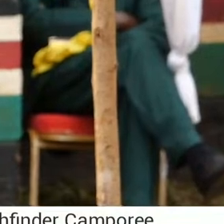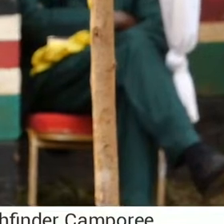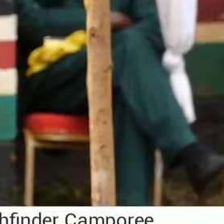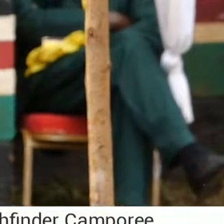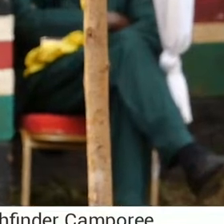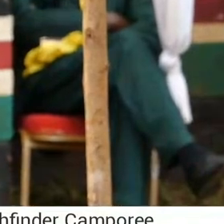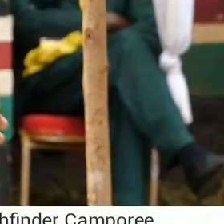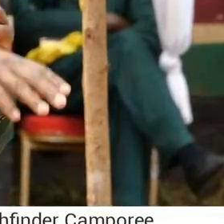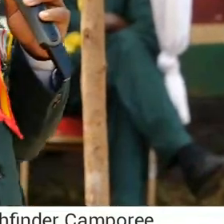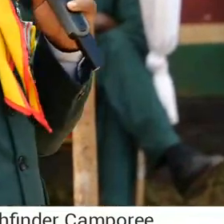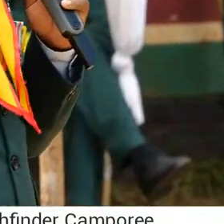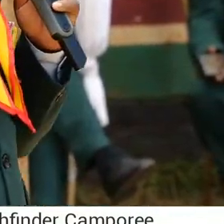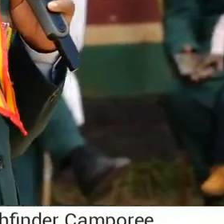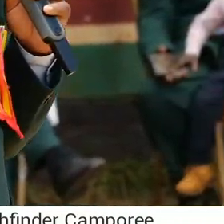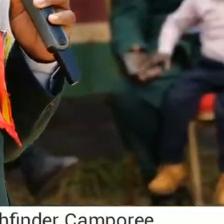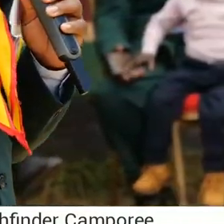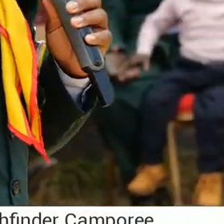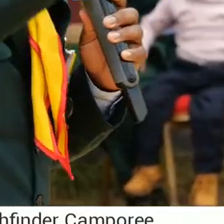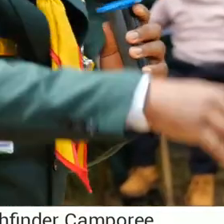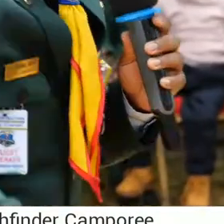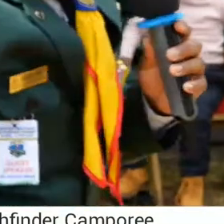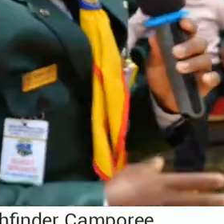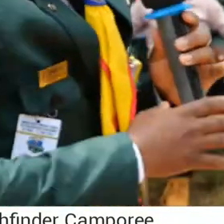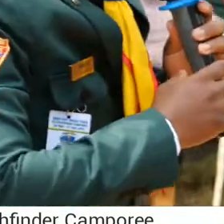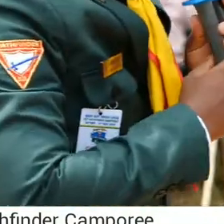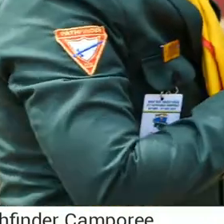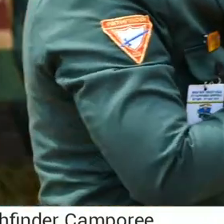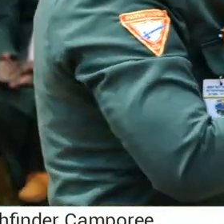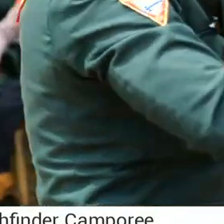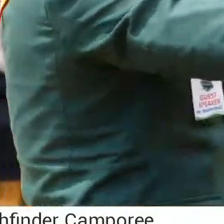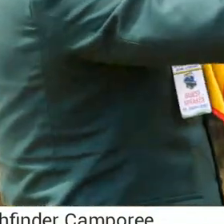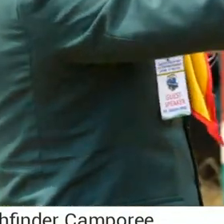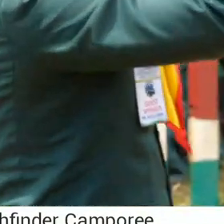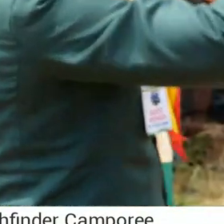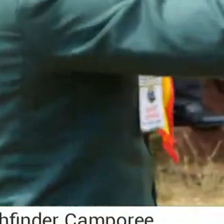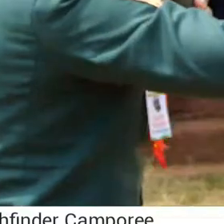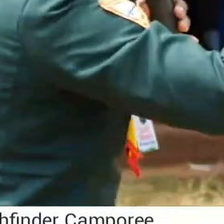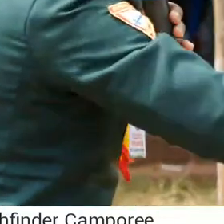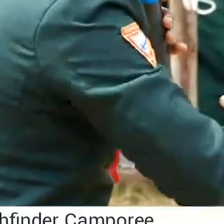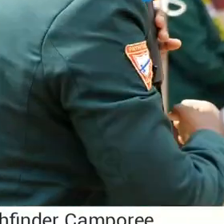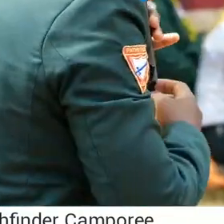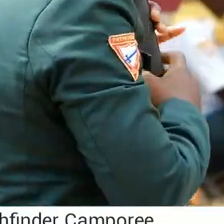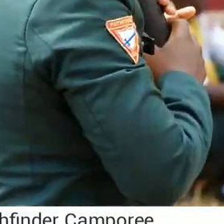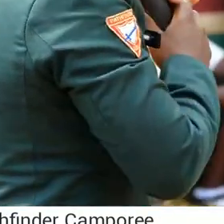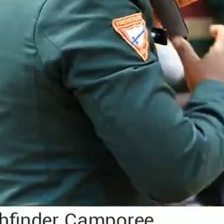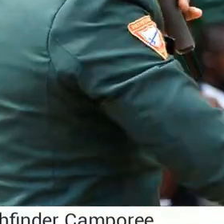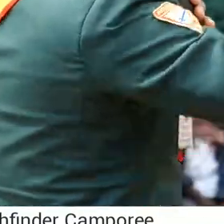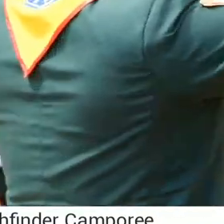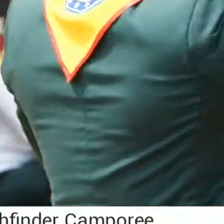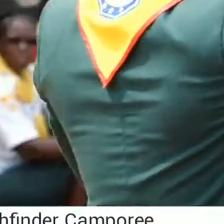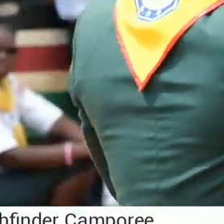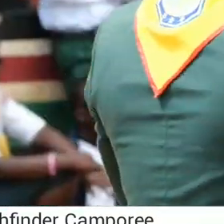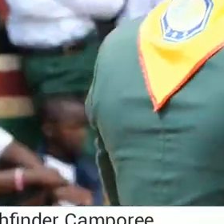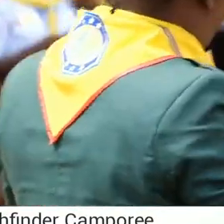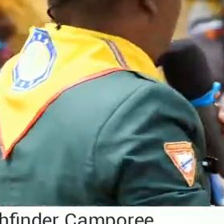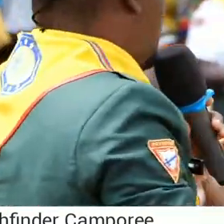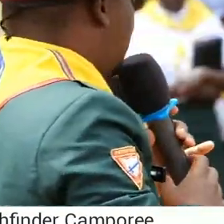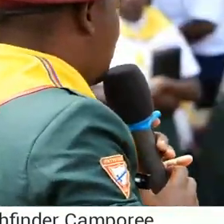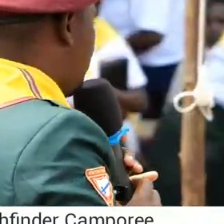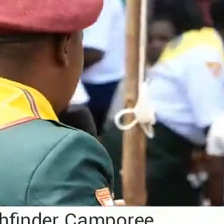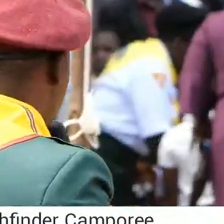ninawasalimu kwa jina la Yesu. Bwana asifiwe. Amen. Jamani, Bwana asifiwe. Amina. Bwana